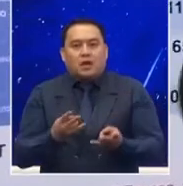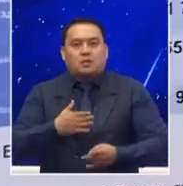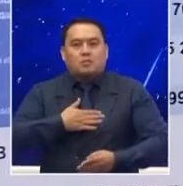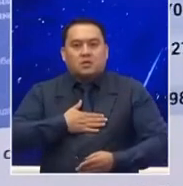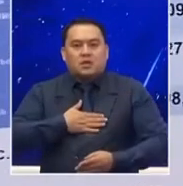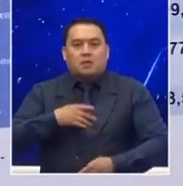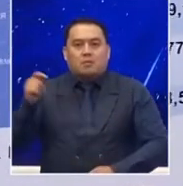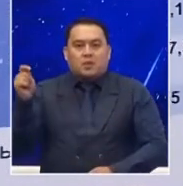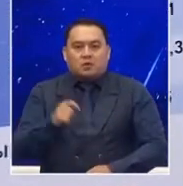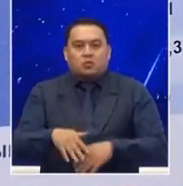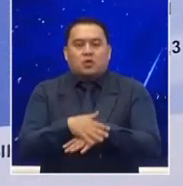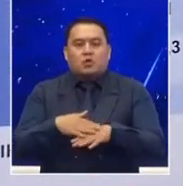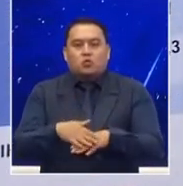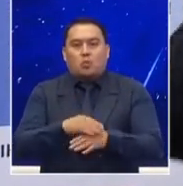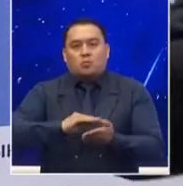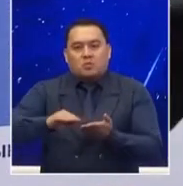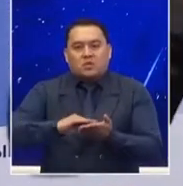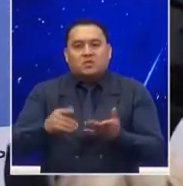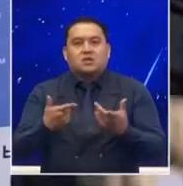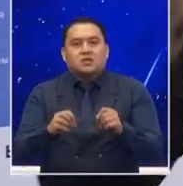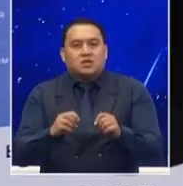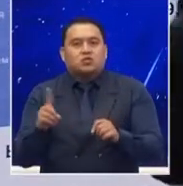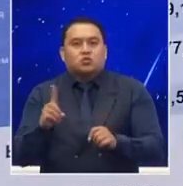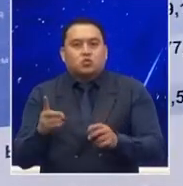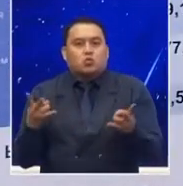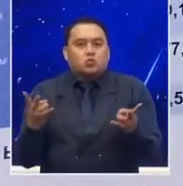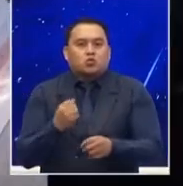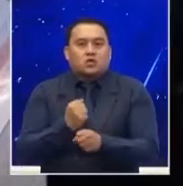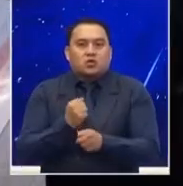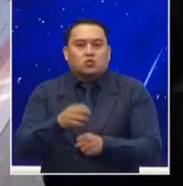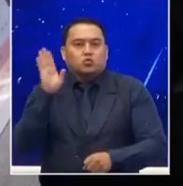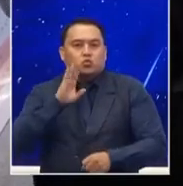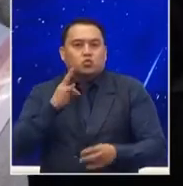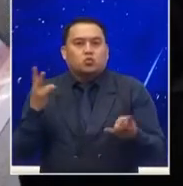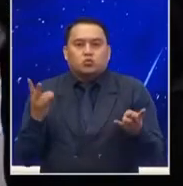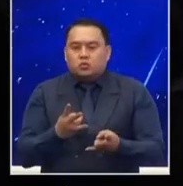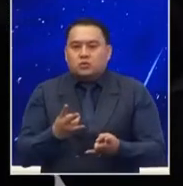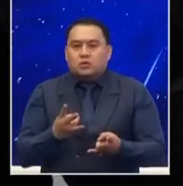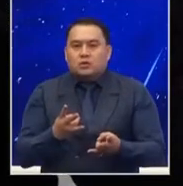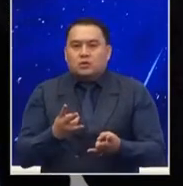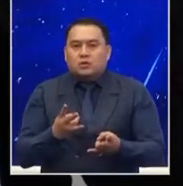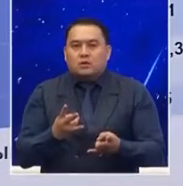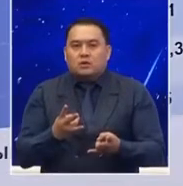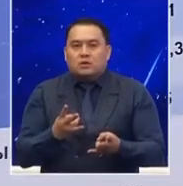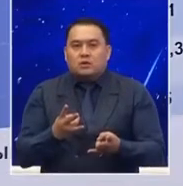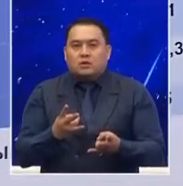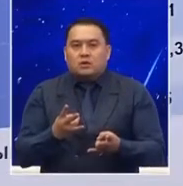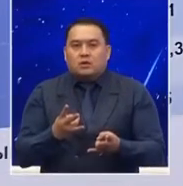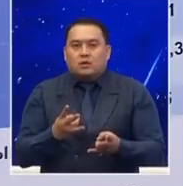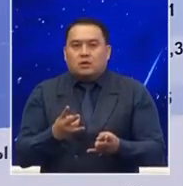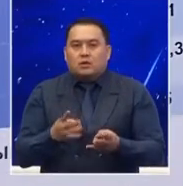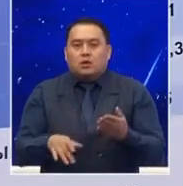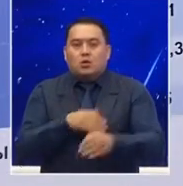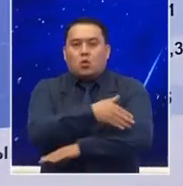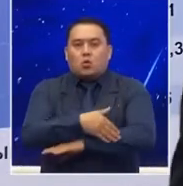на Facebook народ пишет, қай жерде қай көше жасау керек, қай жерде су жасау керек, қай жерде анау көшенің жарығын